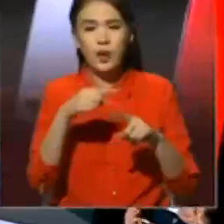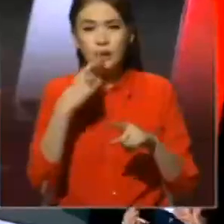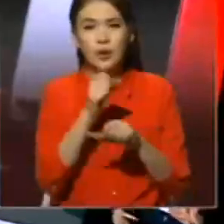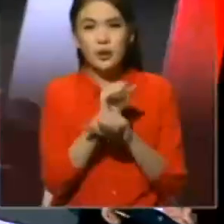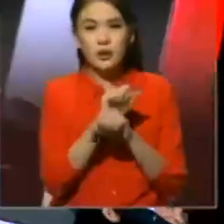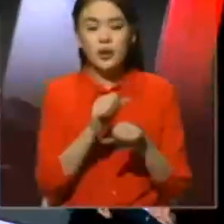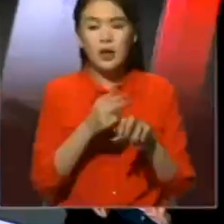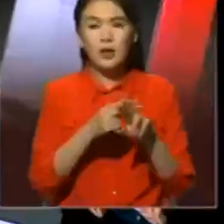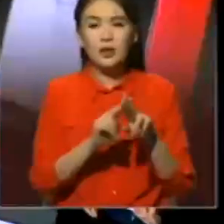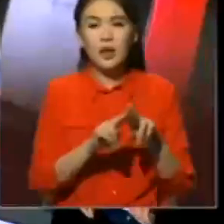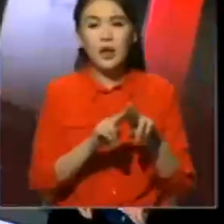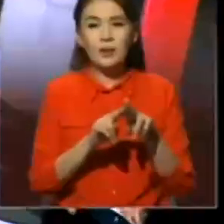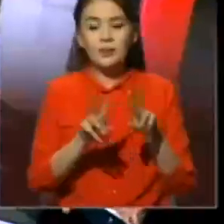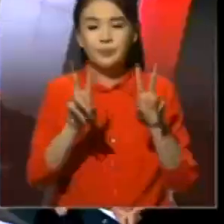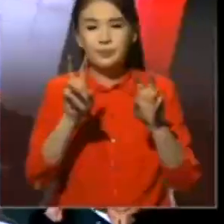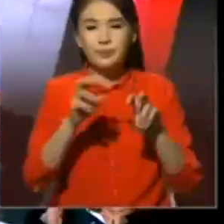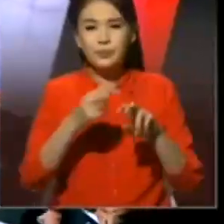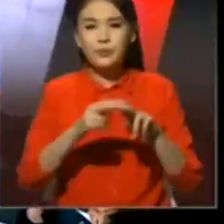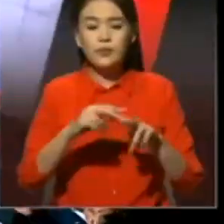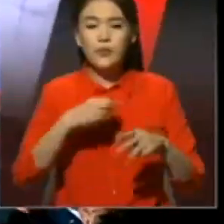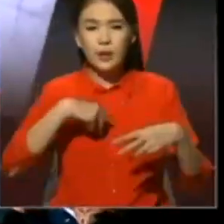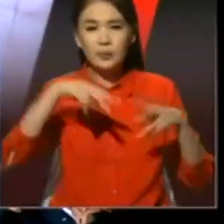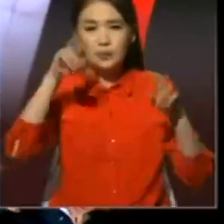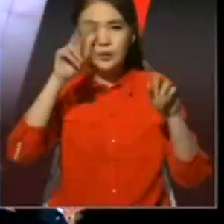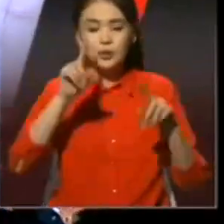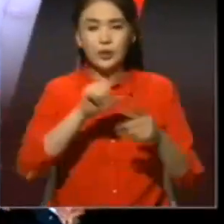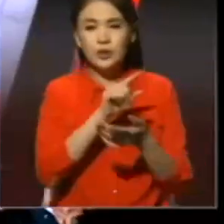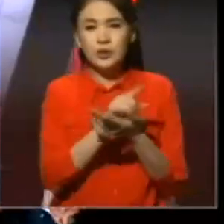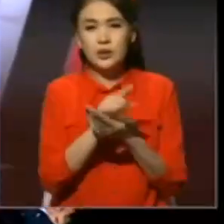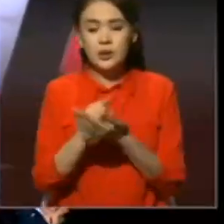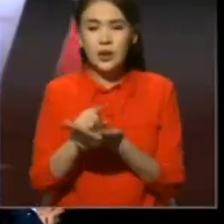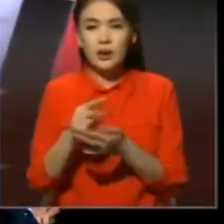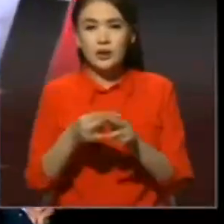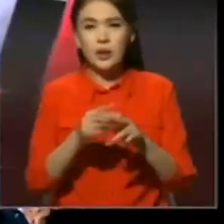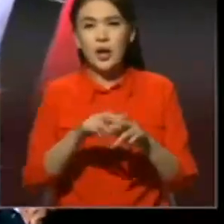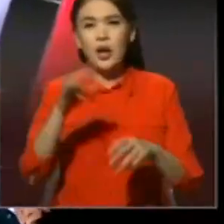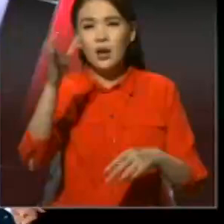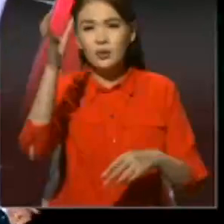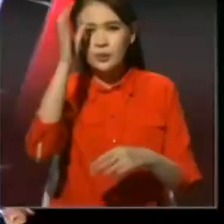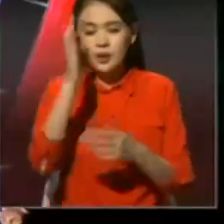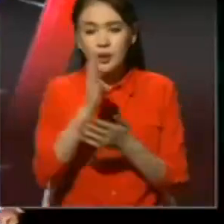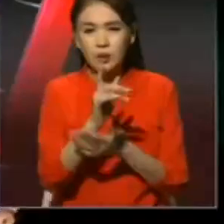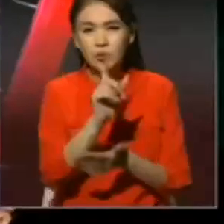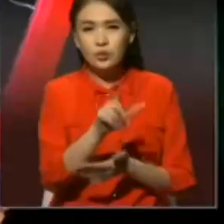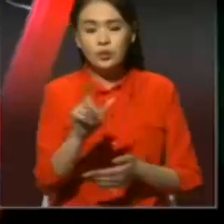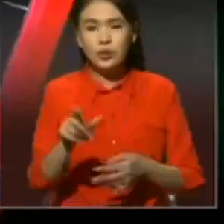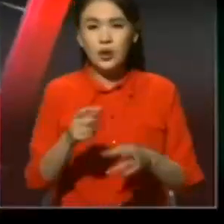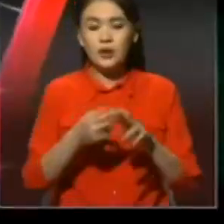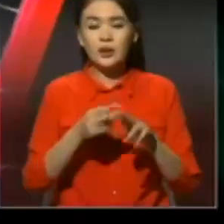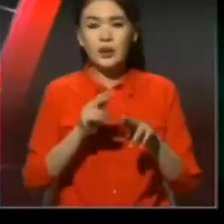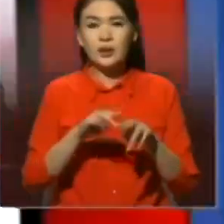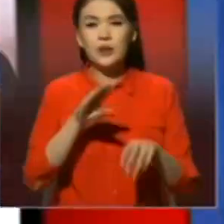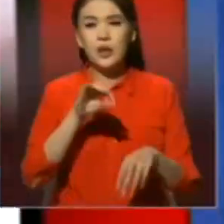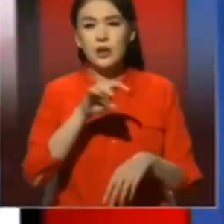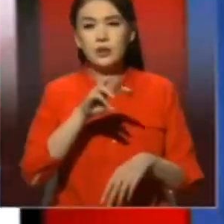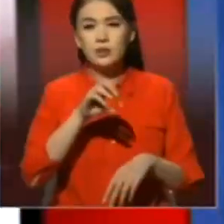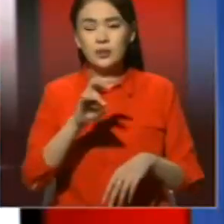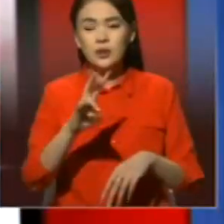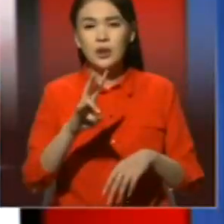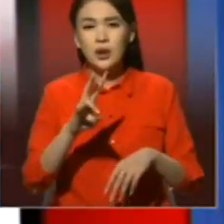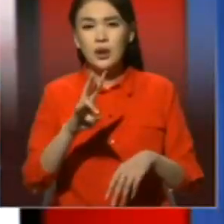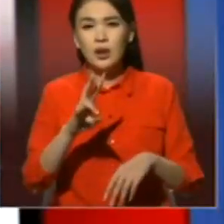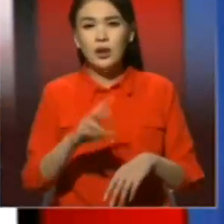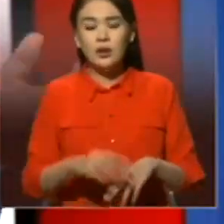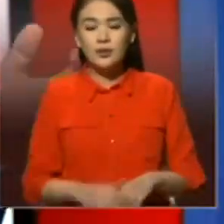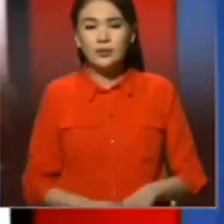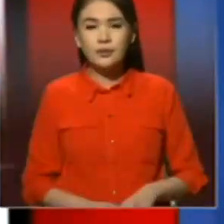жер сәл ауырлау тиеді. Біз енді білмеймін, оны тиісті органдар, ғалымдарымыз бар, солар осы басқа тілге тура аударғанда да құлаққа түрпідей